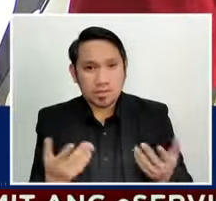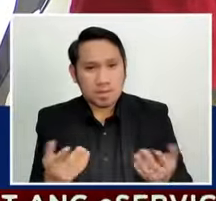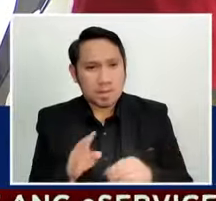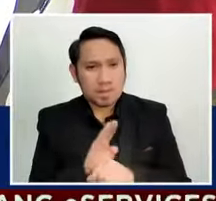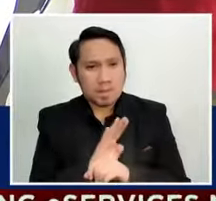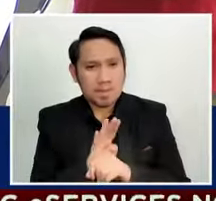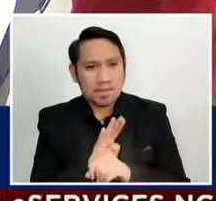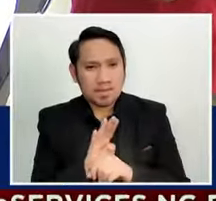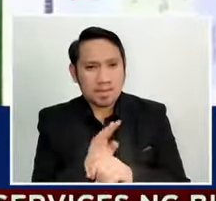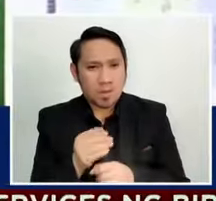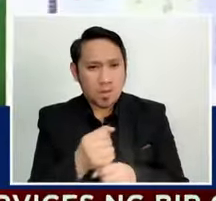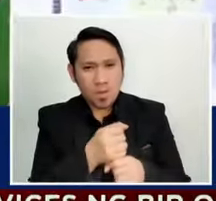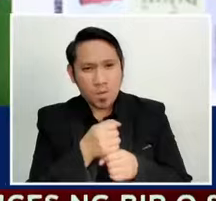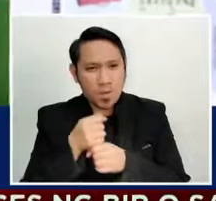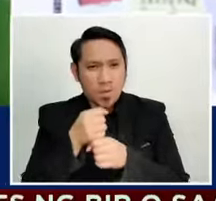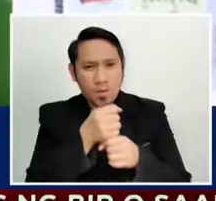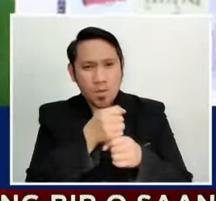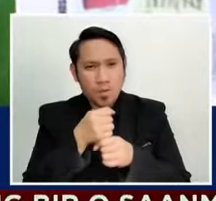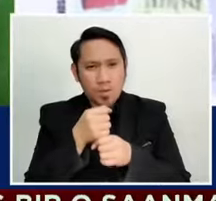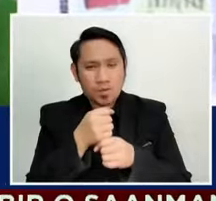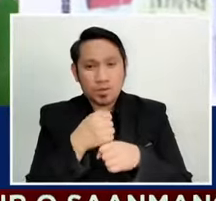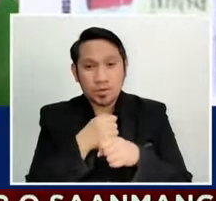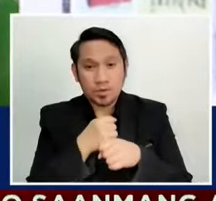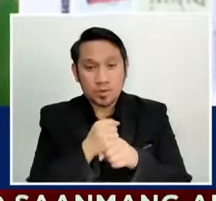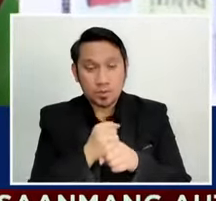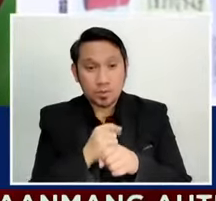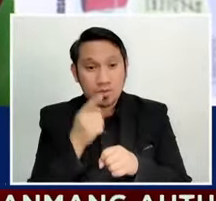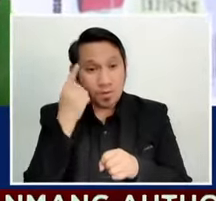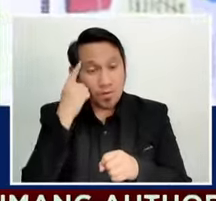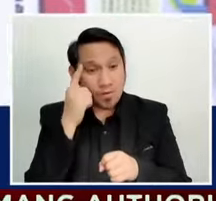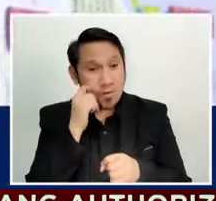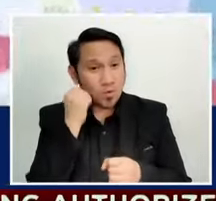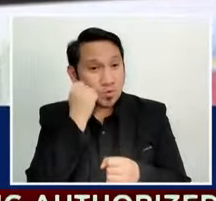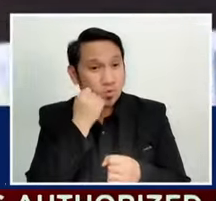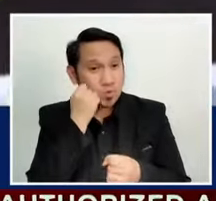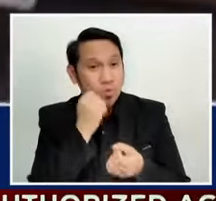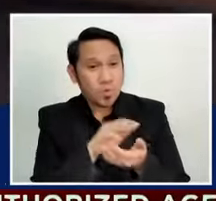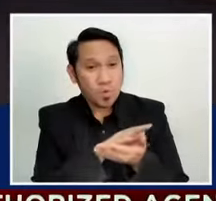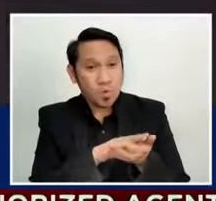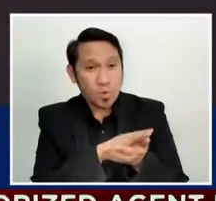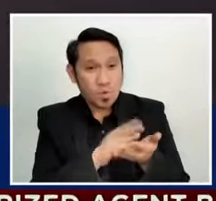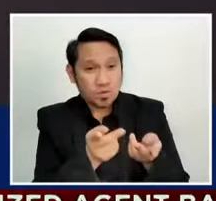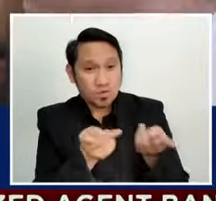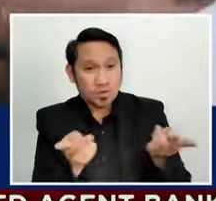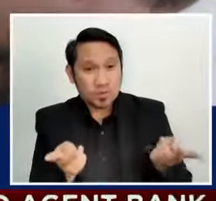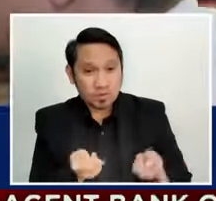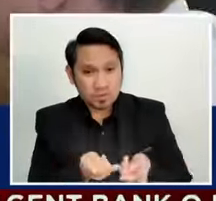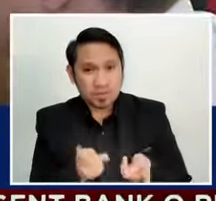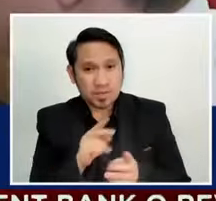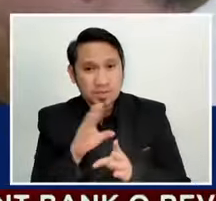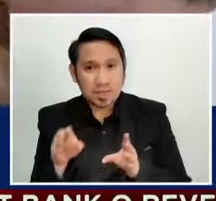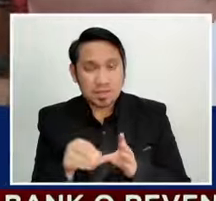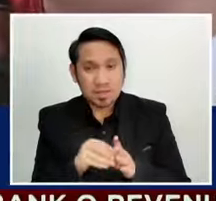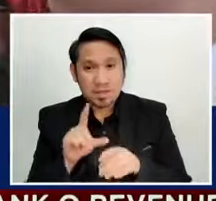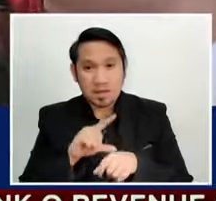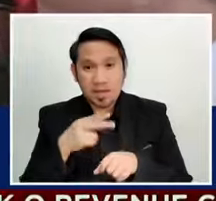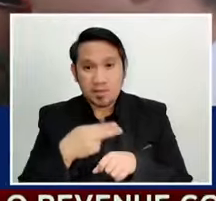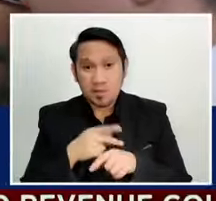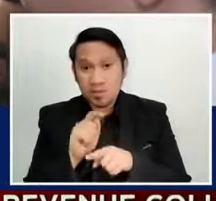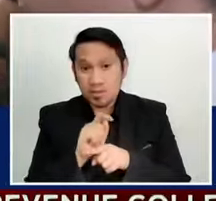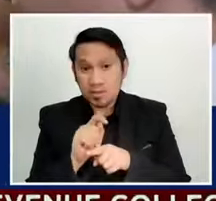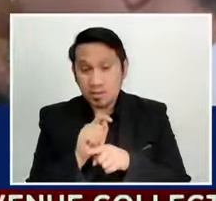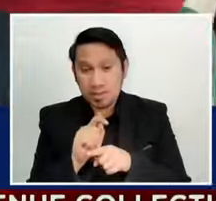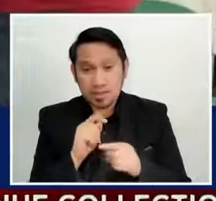sa paghahalo ng mga sangkap sa paggawa ng dishwashing liquid soap na bahagi ng kanilang livelihood training. Ang mga estudyante